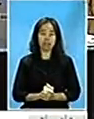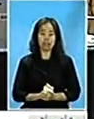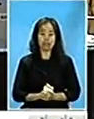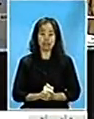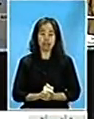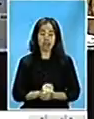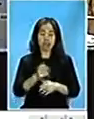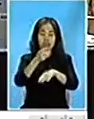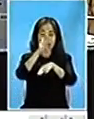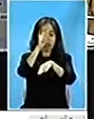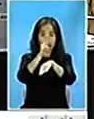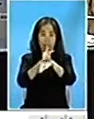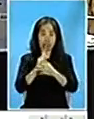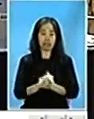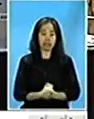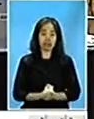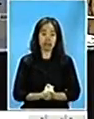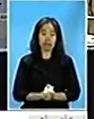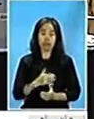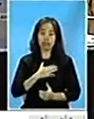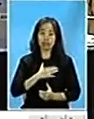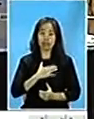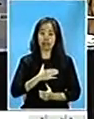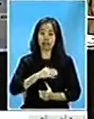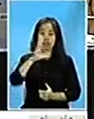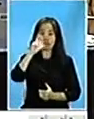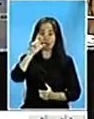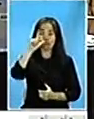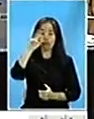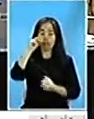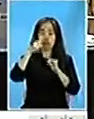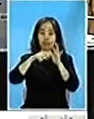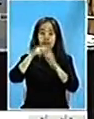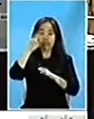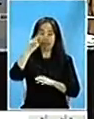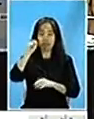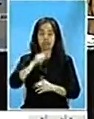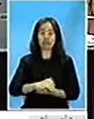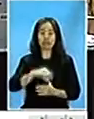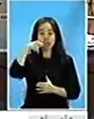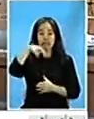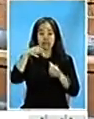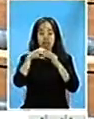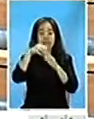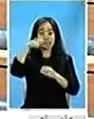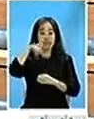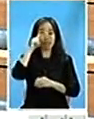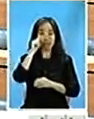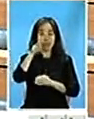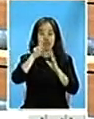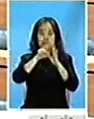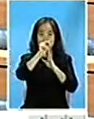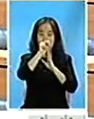ท่านประธานที่เคารพกระผมนายชนน่านสีแก้วสมาชิกสภาผู้แทนราษฎรพรรคเพื่อไทยเขตเลือกตั้งจังหวัดน่